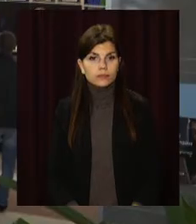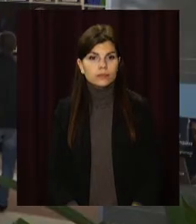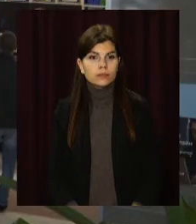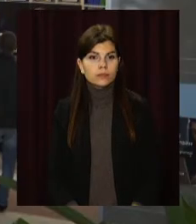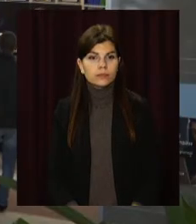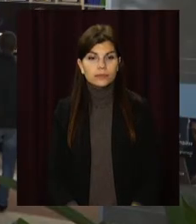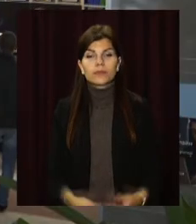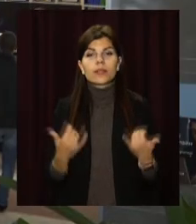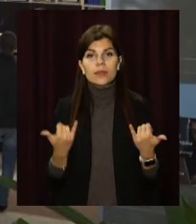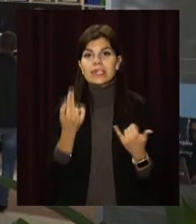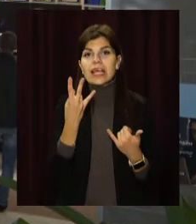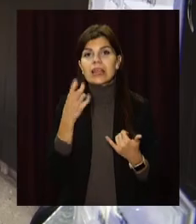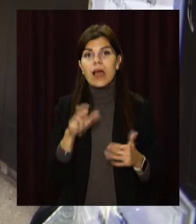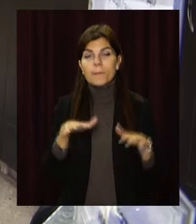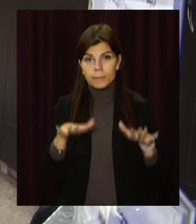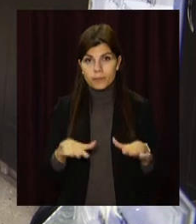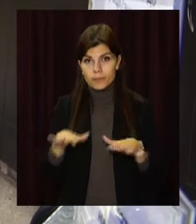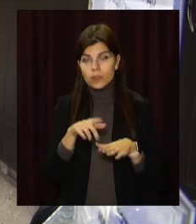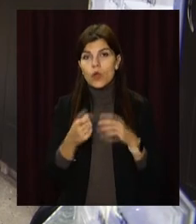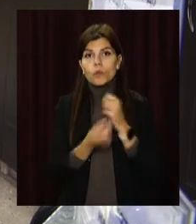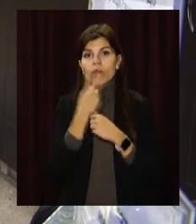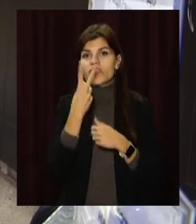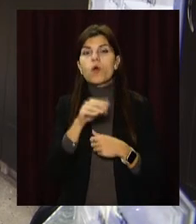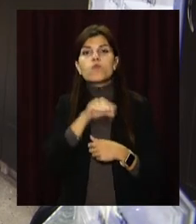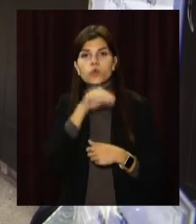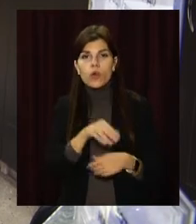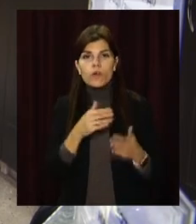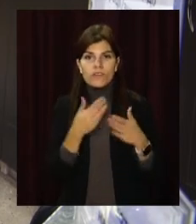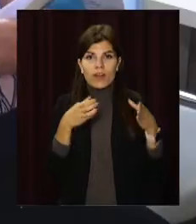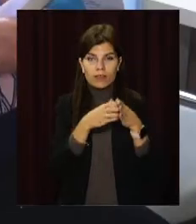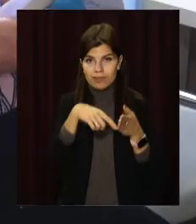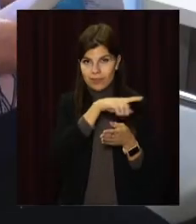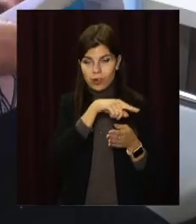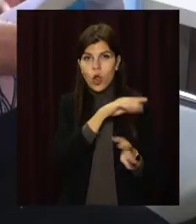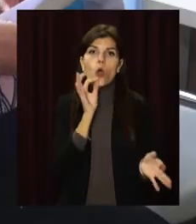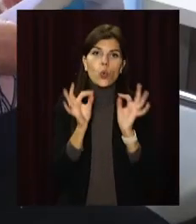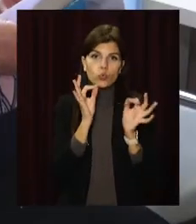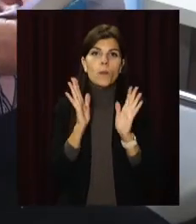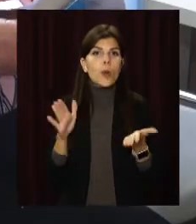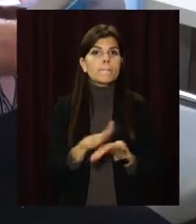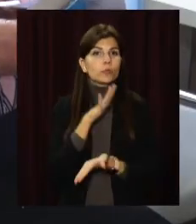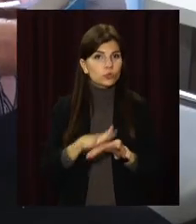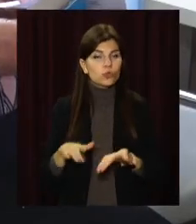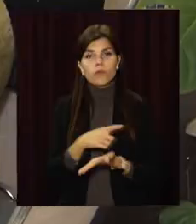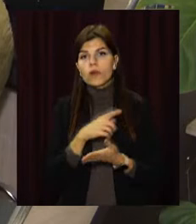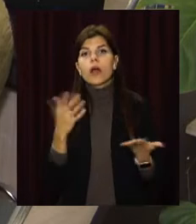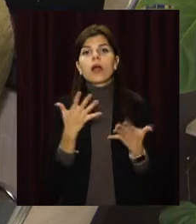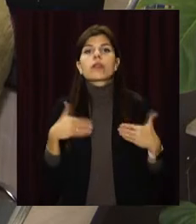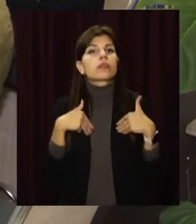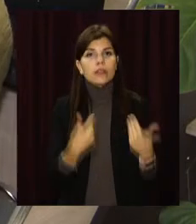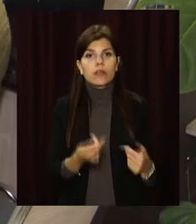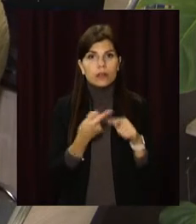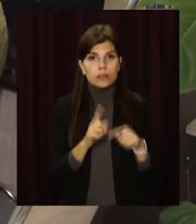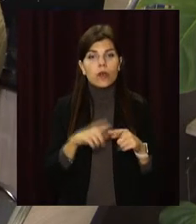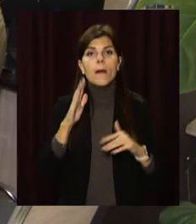Тепер у ЦНАПі Заводського району з'являться два фахівці від спілки партнера. Консультуватимуть вони безкоштовно. Послуга, яку вони надаватимуть,